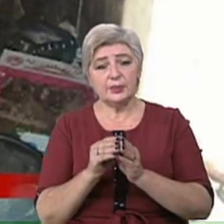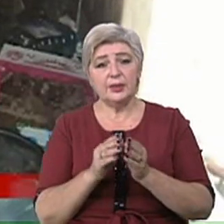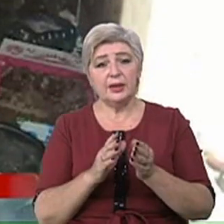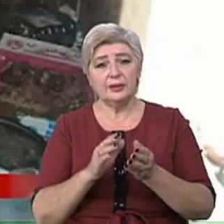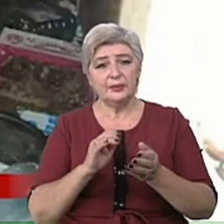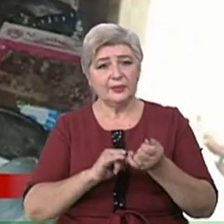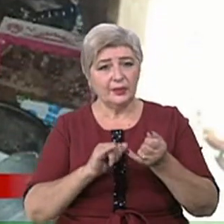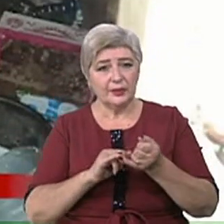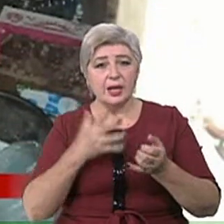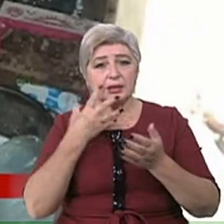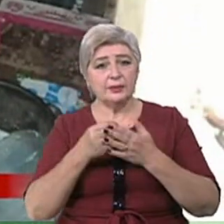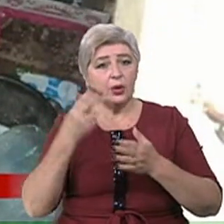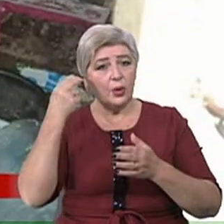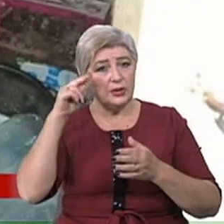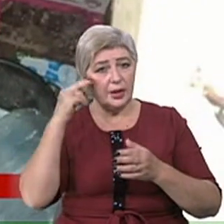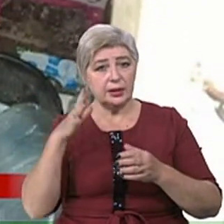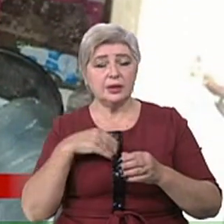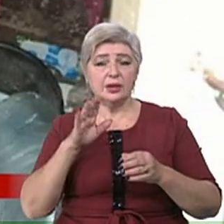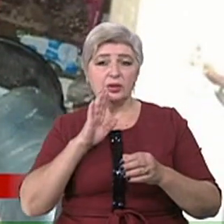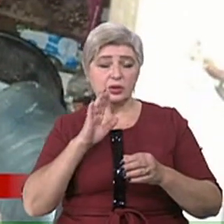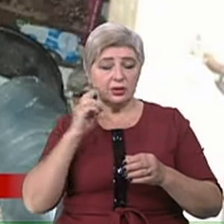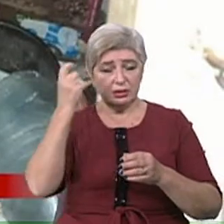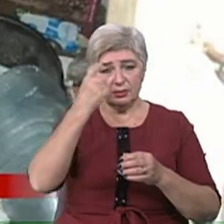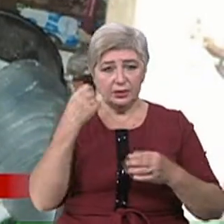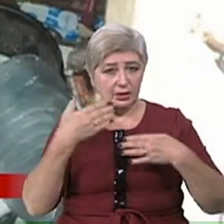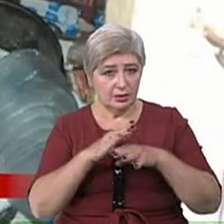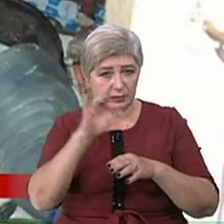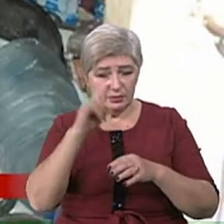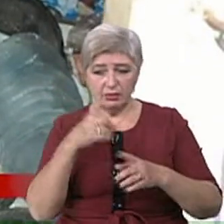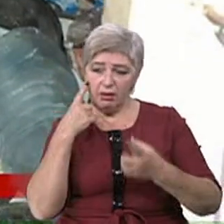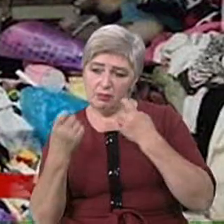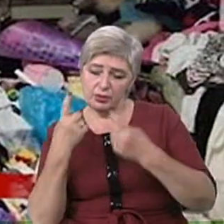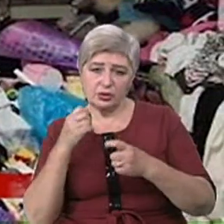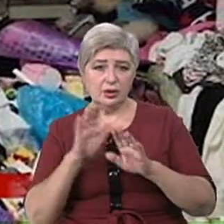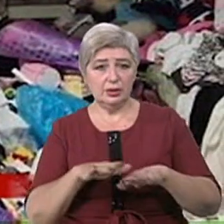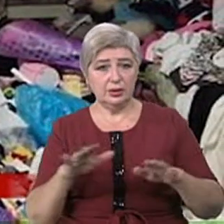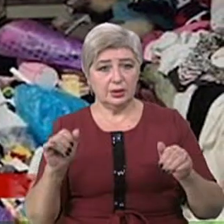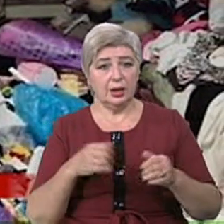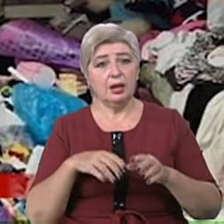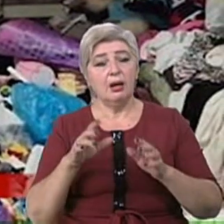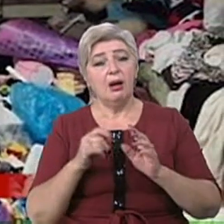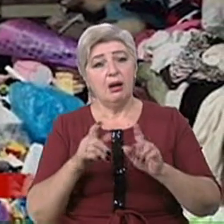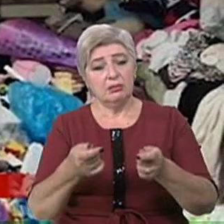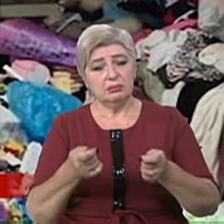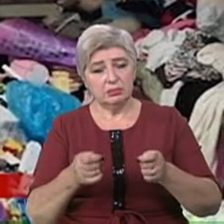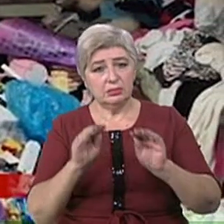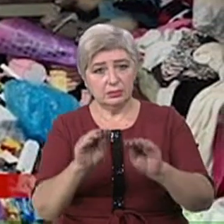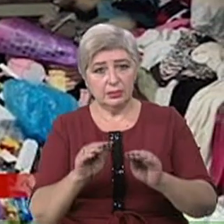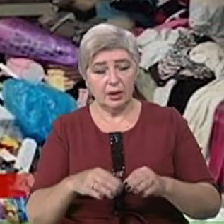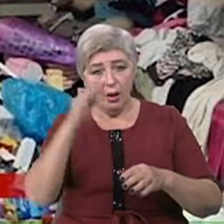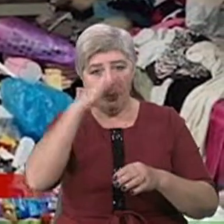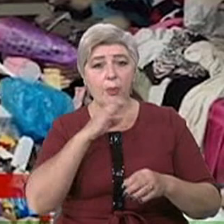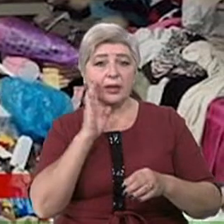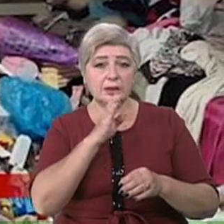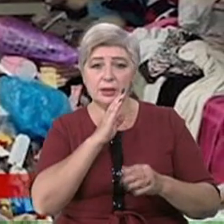дядька. Жінка на підпитку розбила вікно та ображала малих. Патрульні склали адмінпротокол. Батьків удома не було.